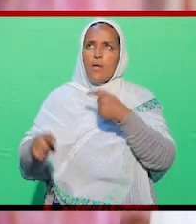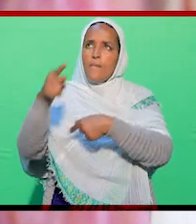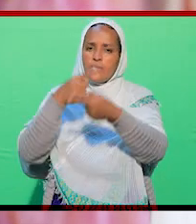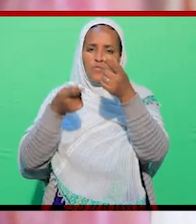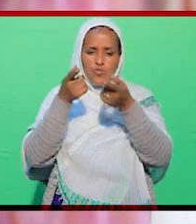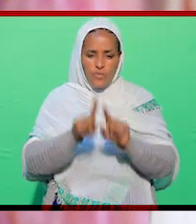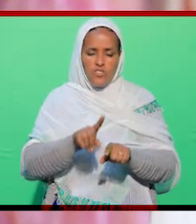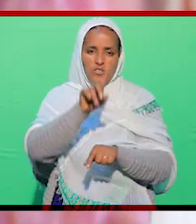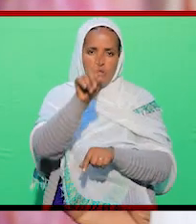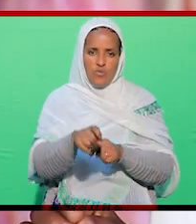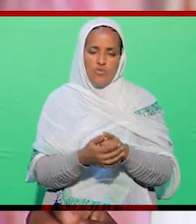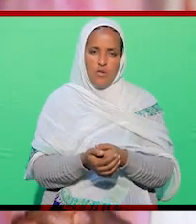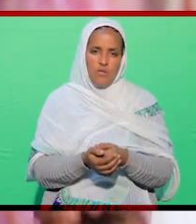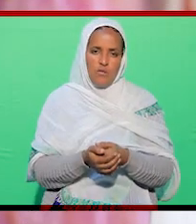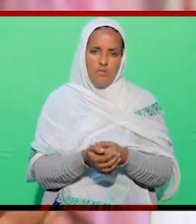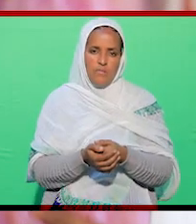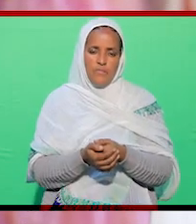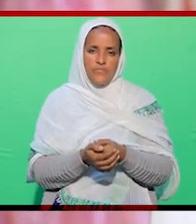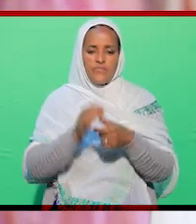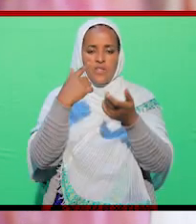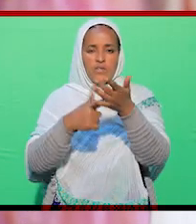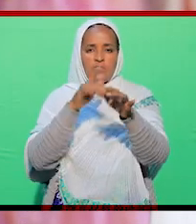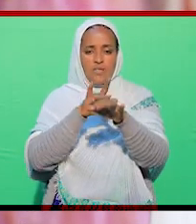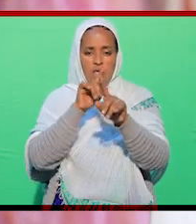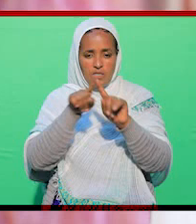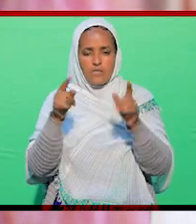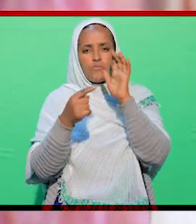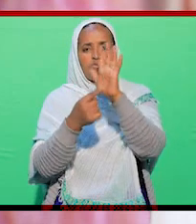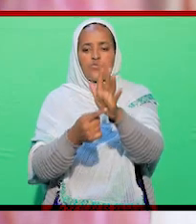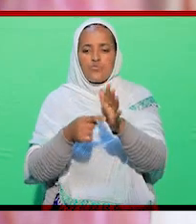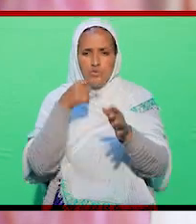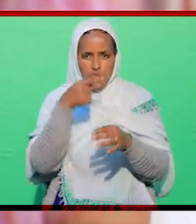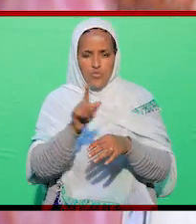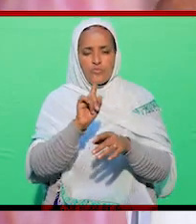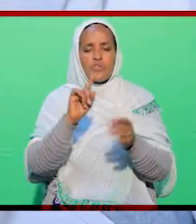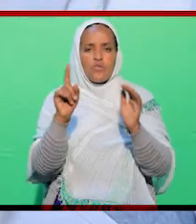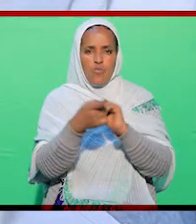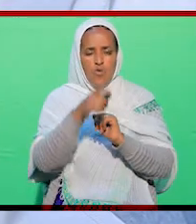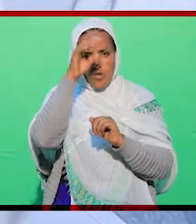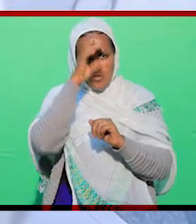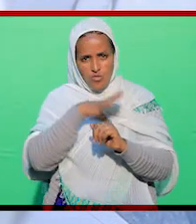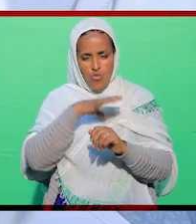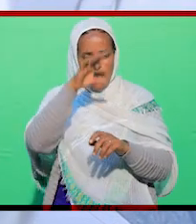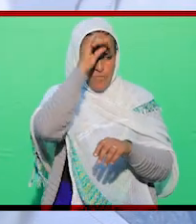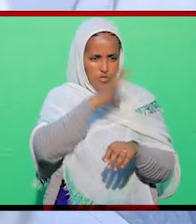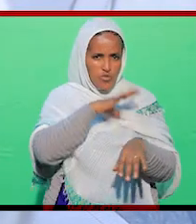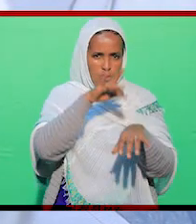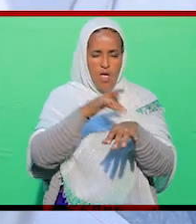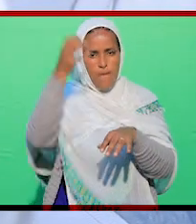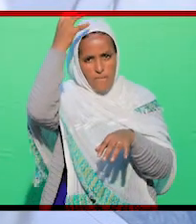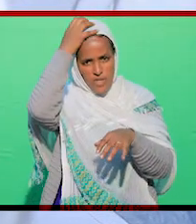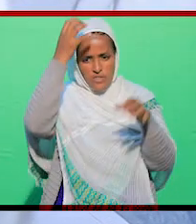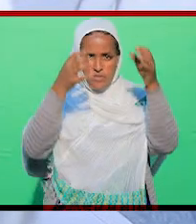የዓለም መጨረሻ መቼ ይሆናል? የምትመጣውስ መቼ ነው ብለው ጠይቀውታል። በዚህ ላይ ግን ምልክቱን ነግሯቸዋል፣ ምን